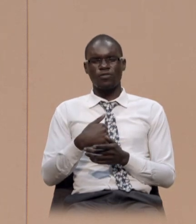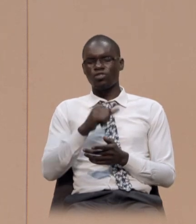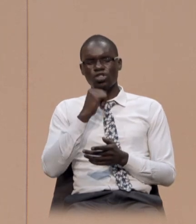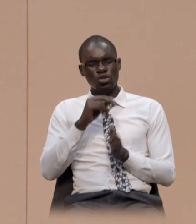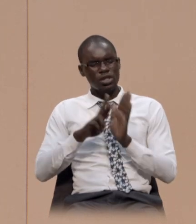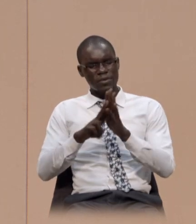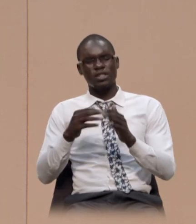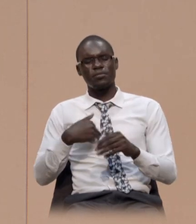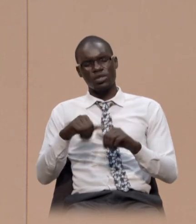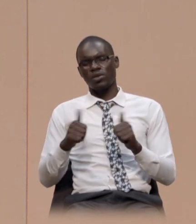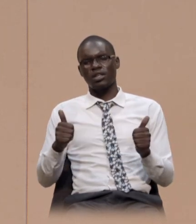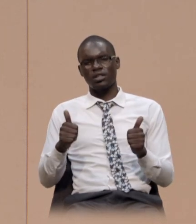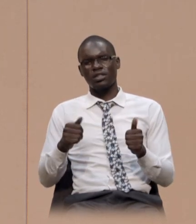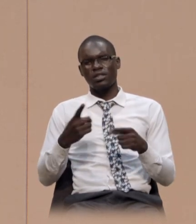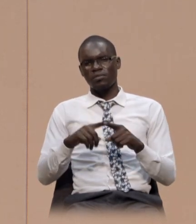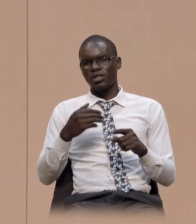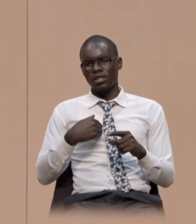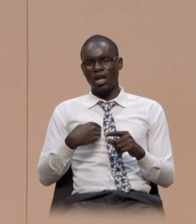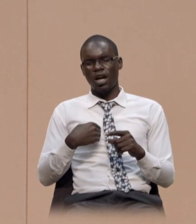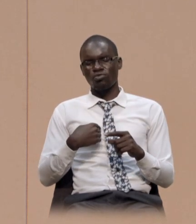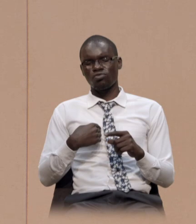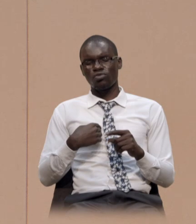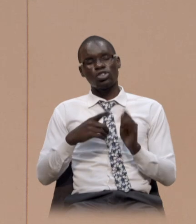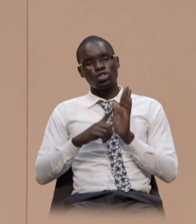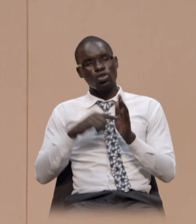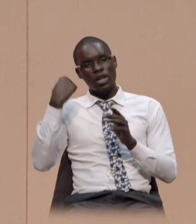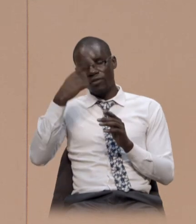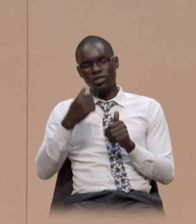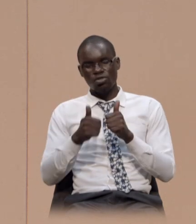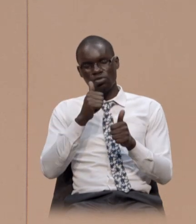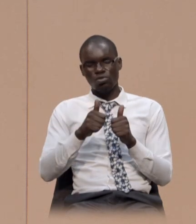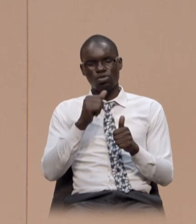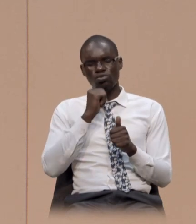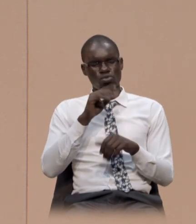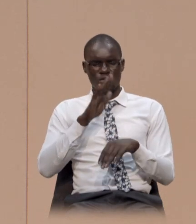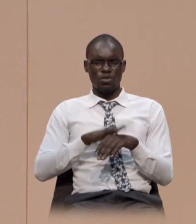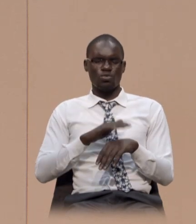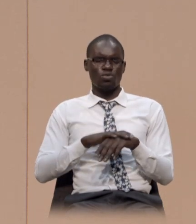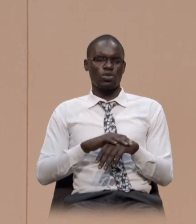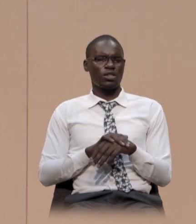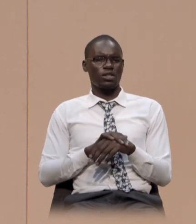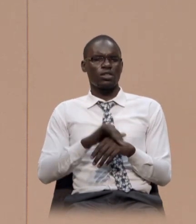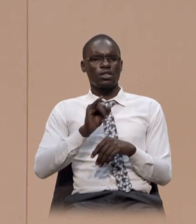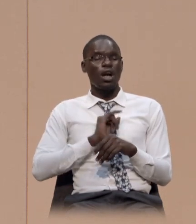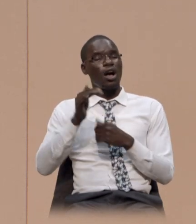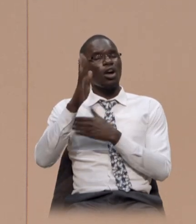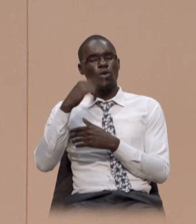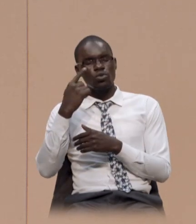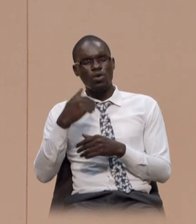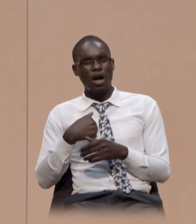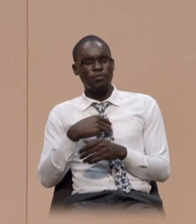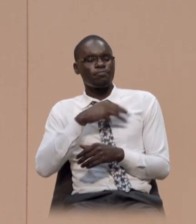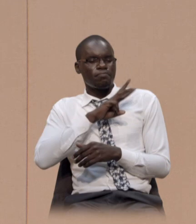umenirepresent. Umeonyesha sura ambaye siko hivyo. Mimi ni Mungu wa upole, Mungu ambayo